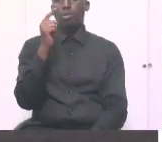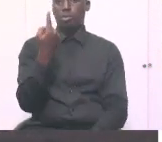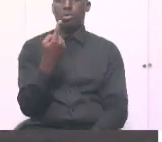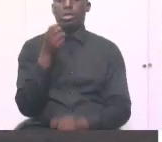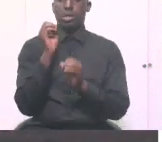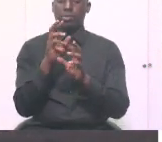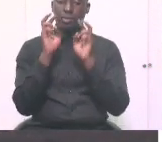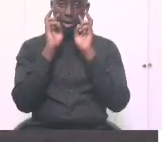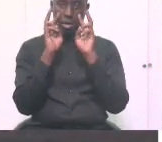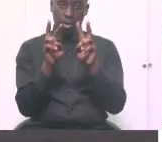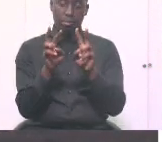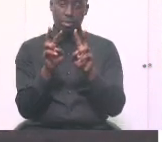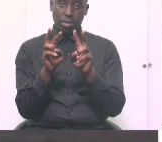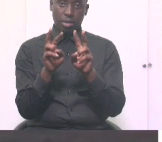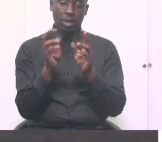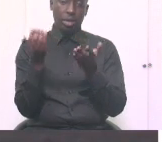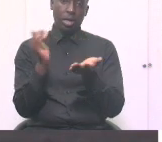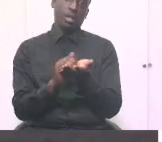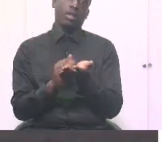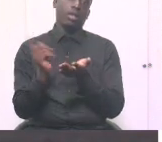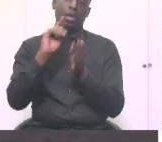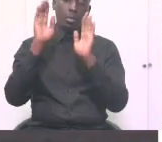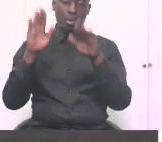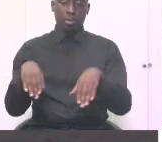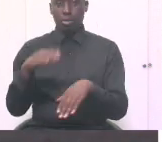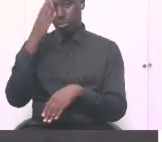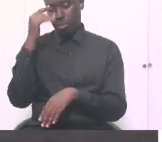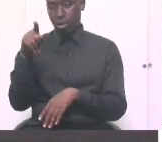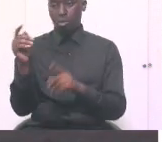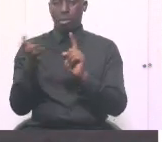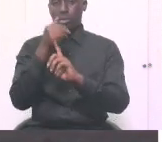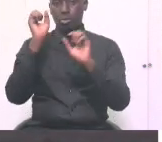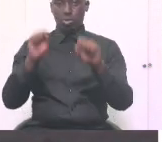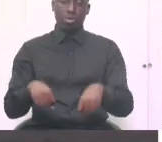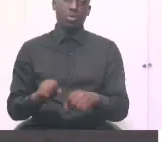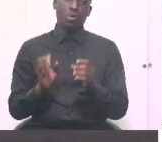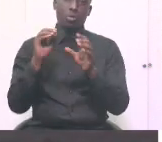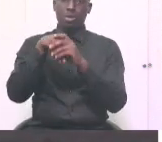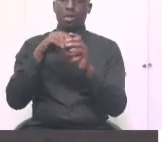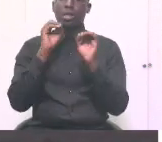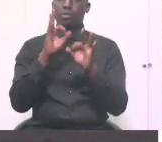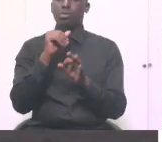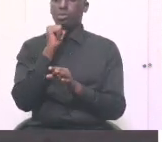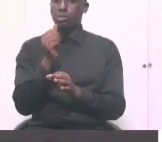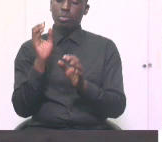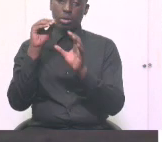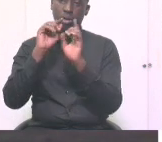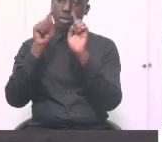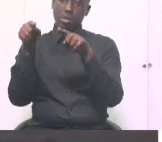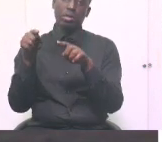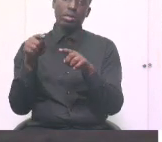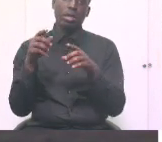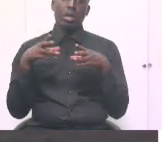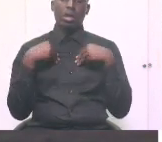rero yacunze kandi nanone ntabwo barorera kubera niho babona ubushobozi bwo kurya iyo batagiyeyo